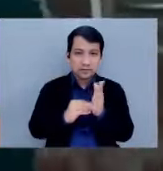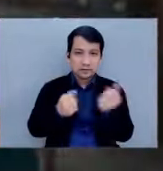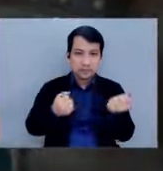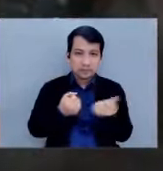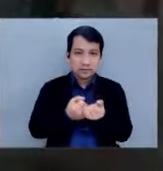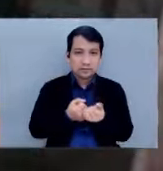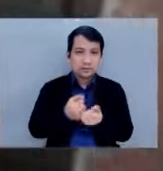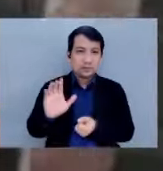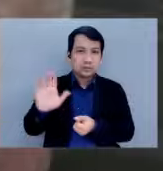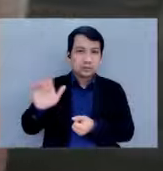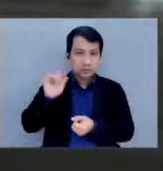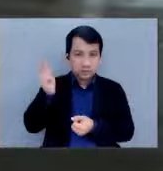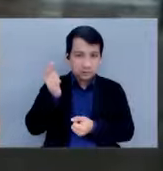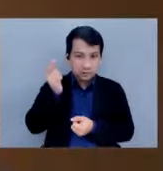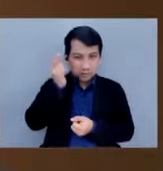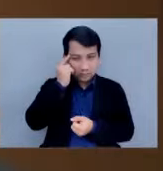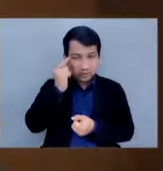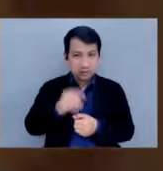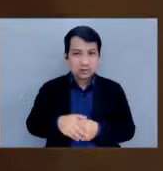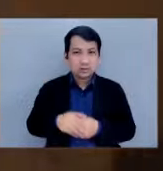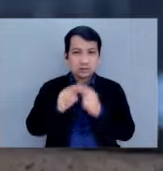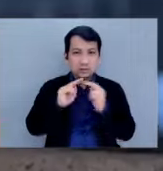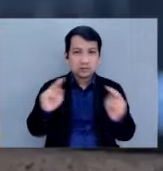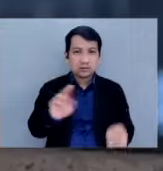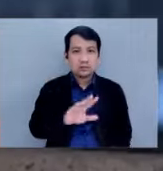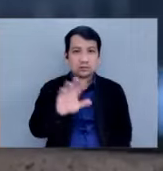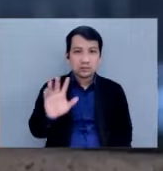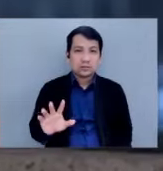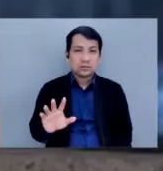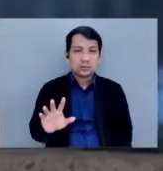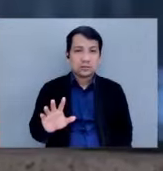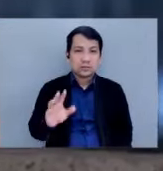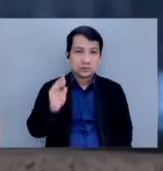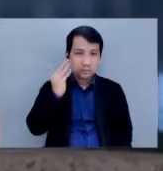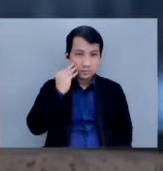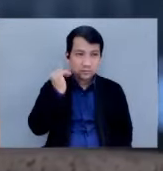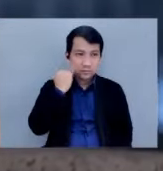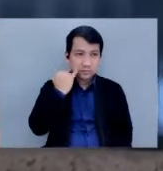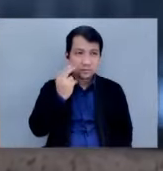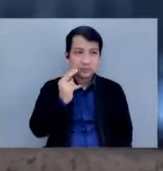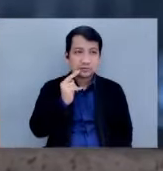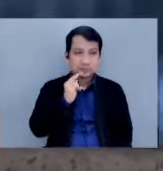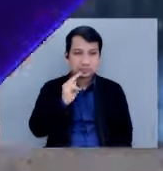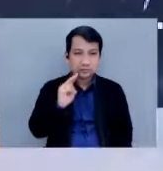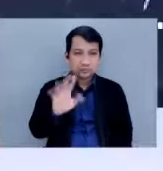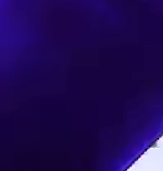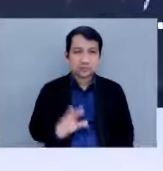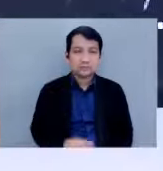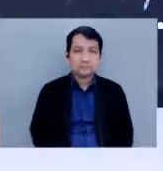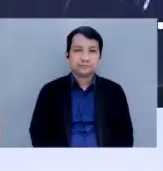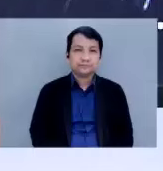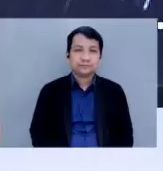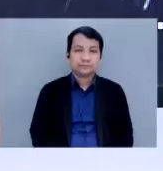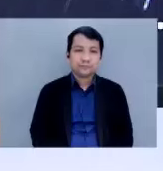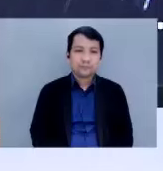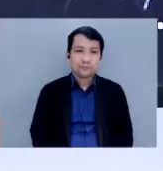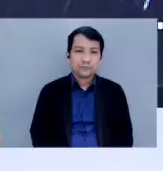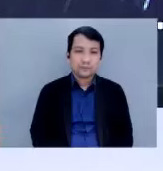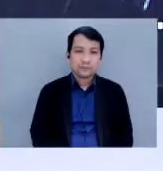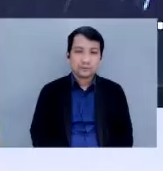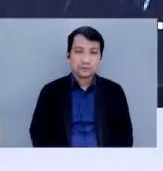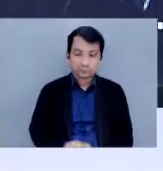ating gobyerno. Nagbabalita mula sa Frontline, MJ Marfori, News 5. Speaking